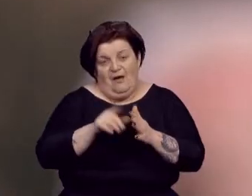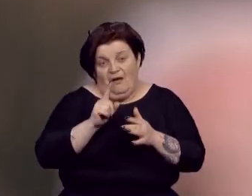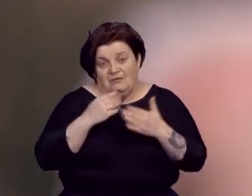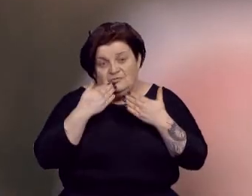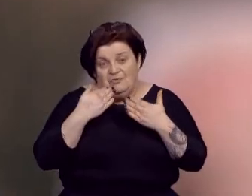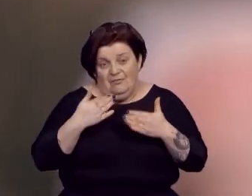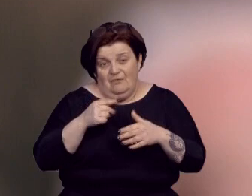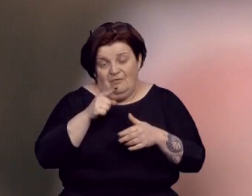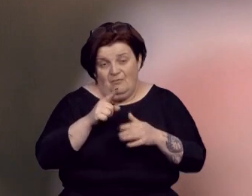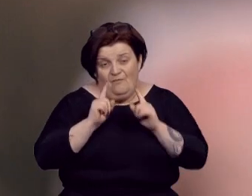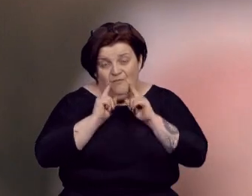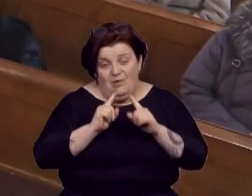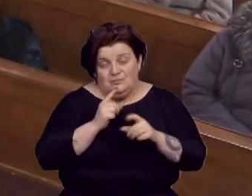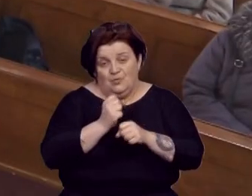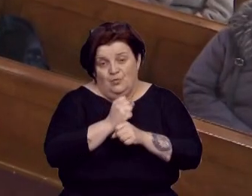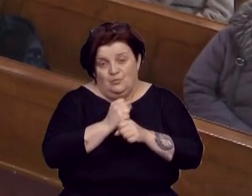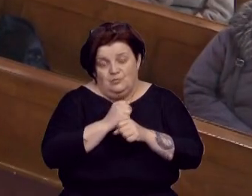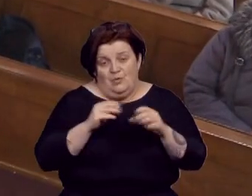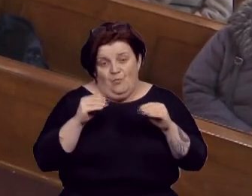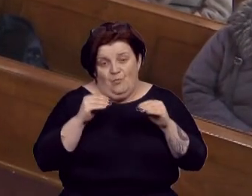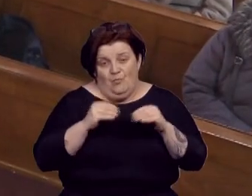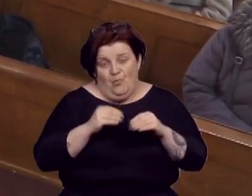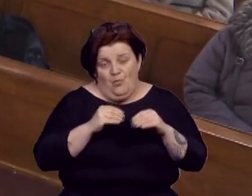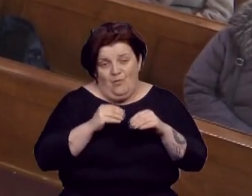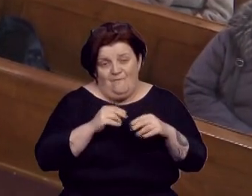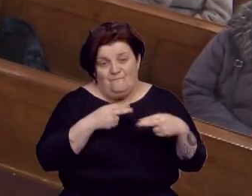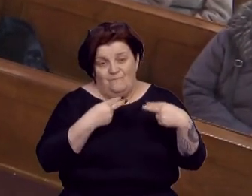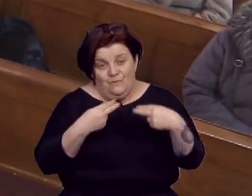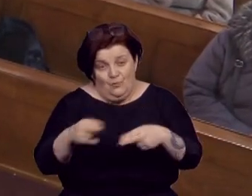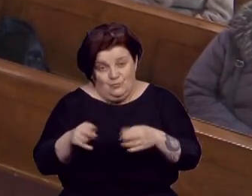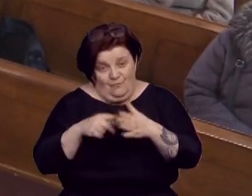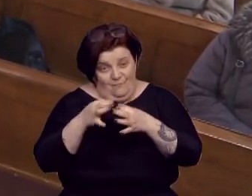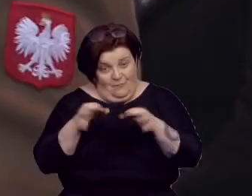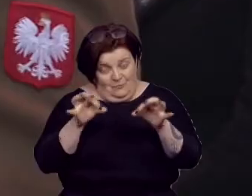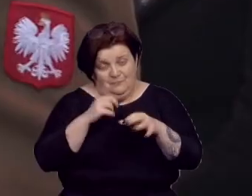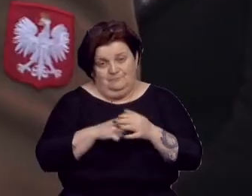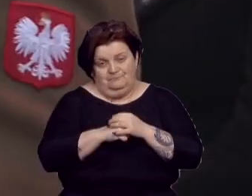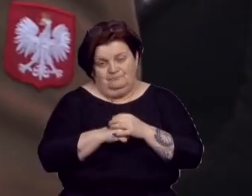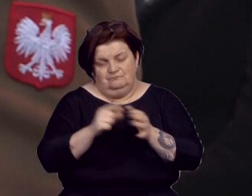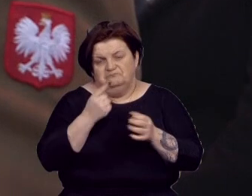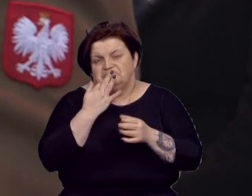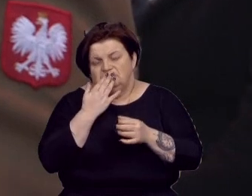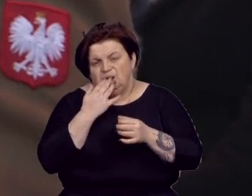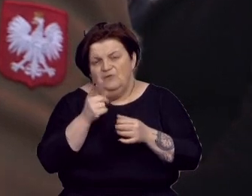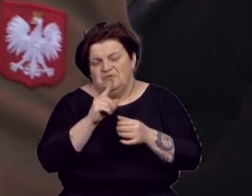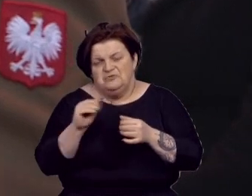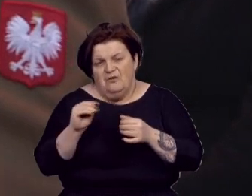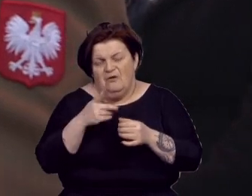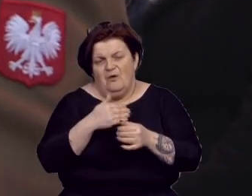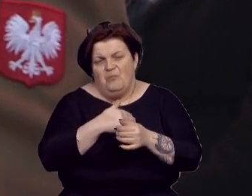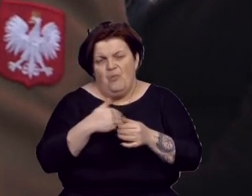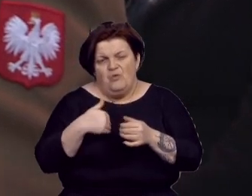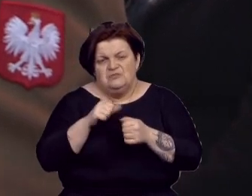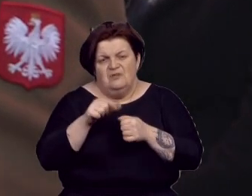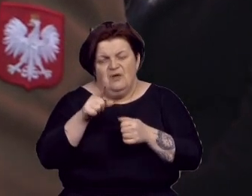to dzięki nim właśnie Grudziądz mógł do macierzy powrócić. Mówi się, że Polska